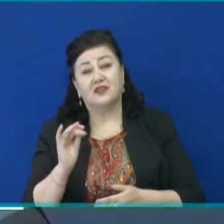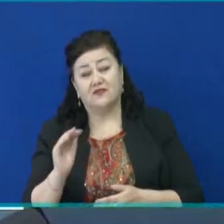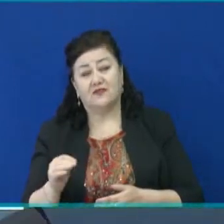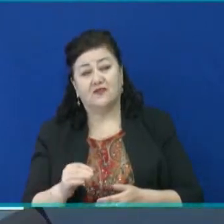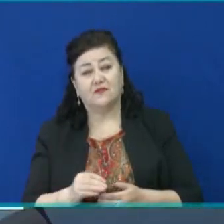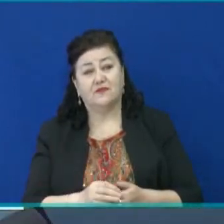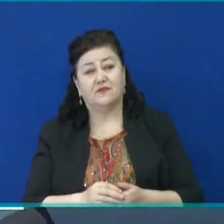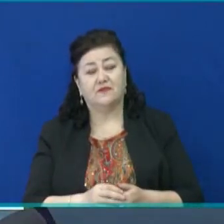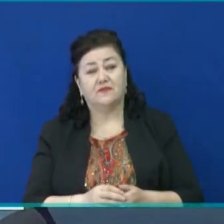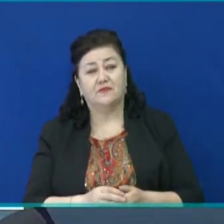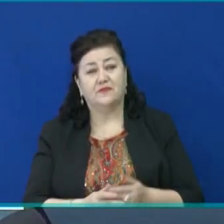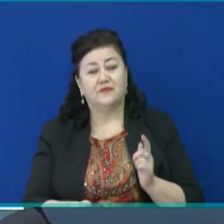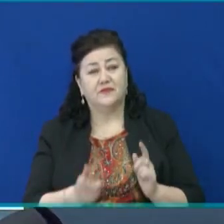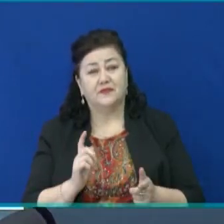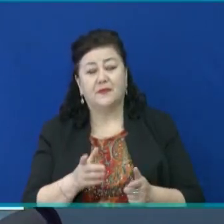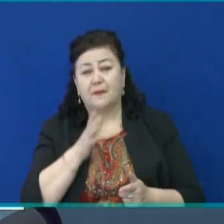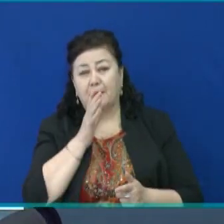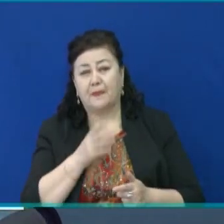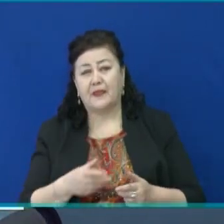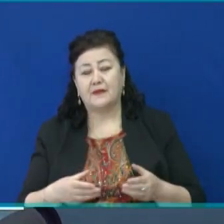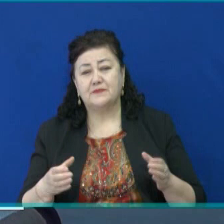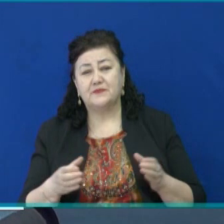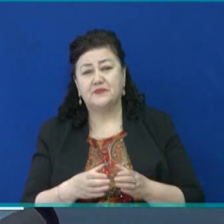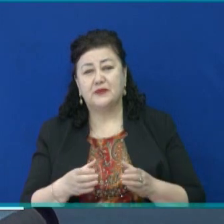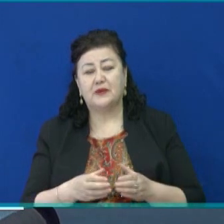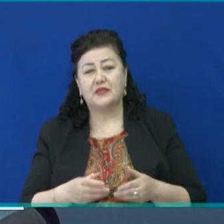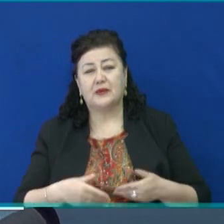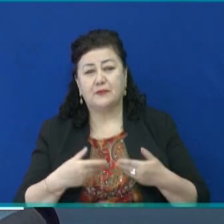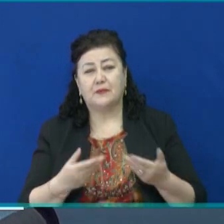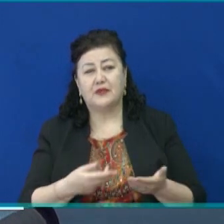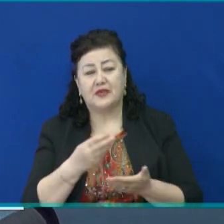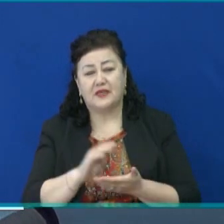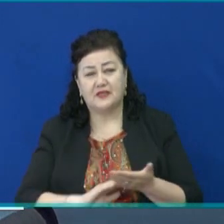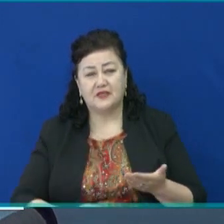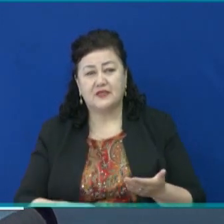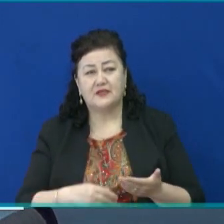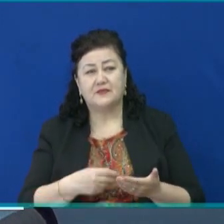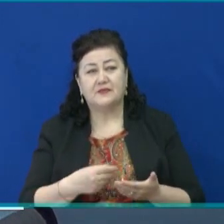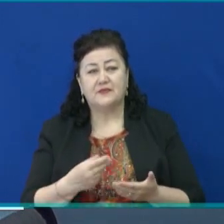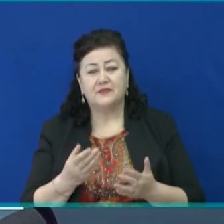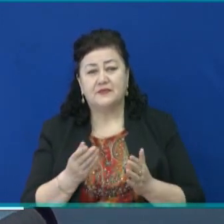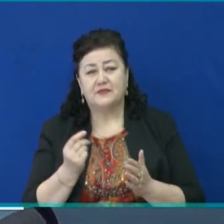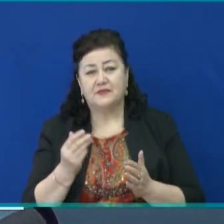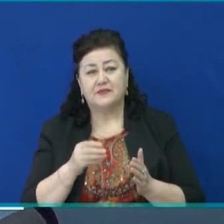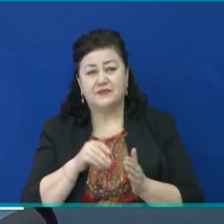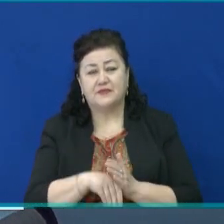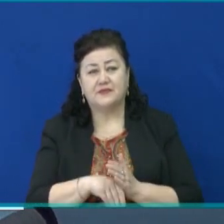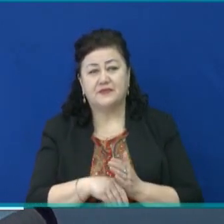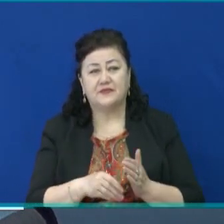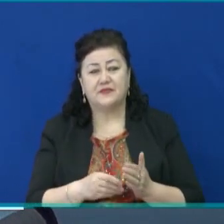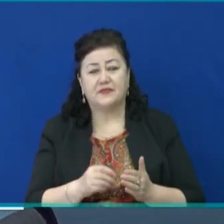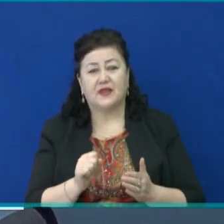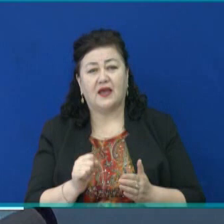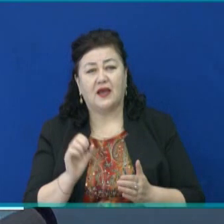инвестиции». В настоящее время в департамент подали заявки на утверждение инвестиционной программы. Это субъекты